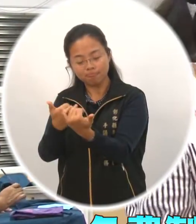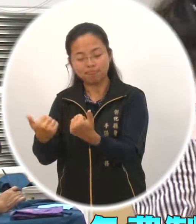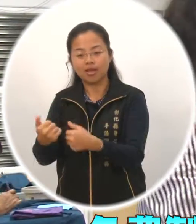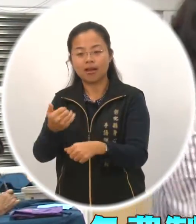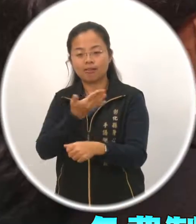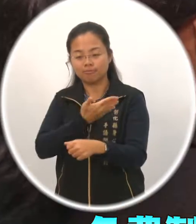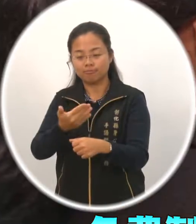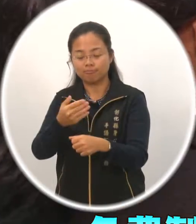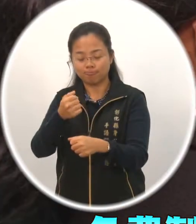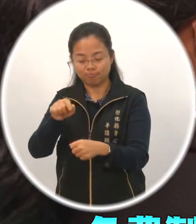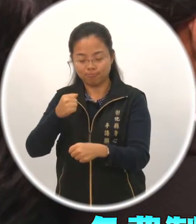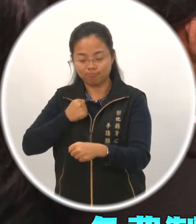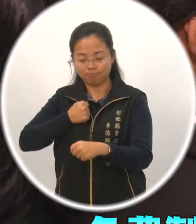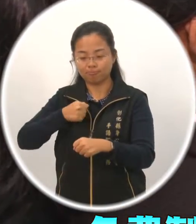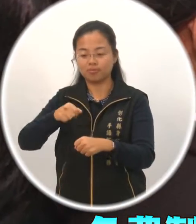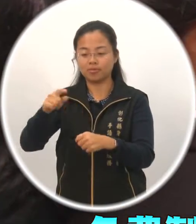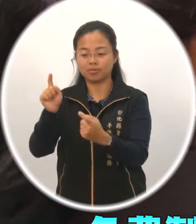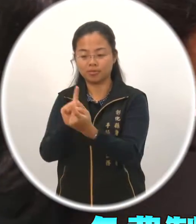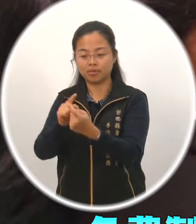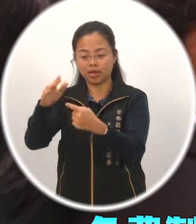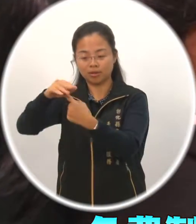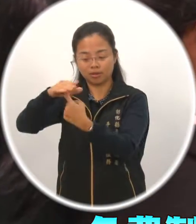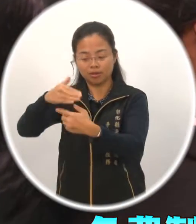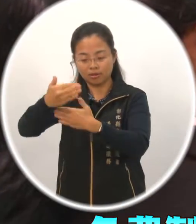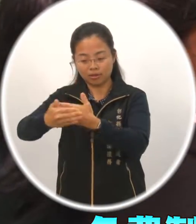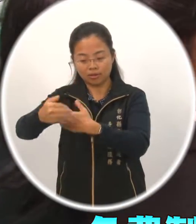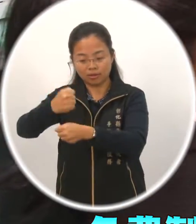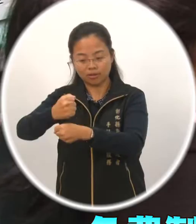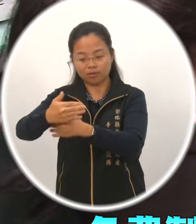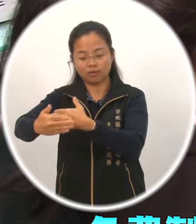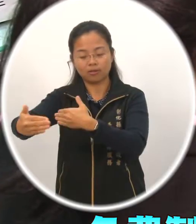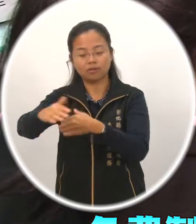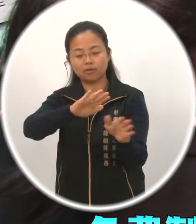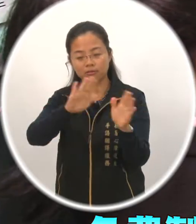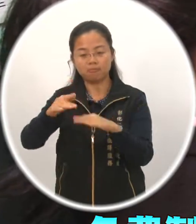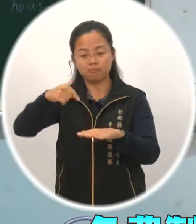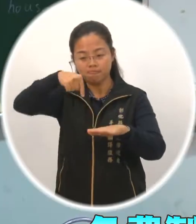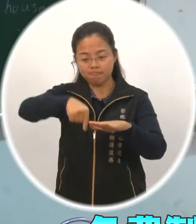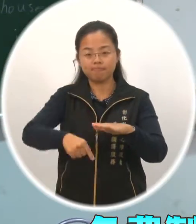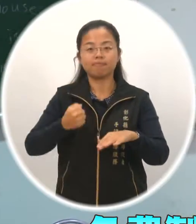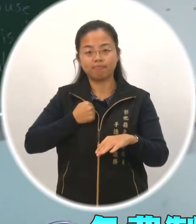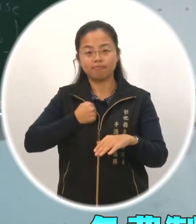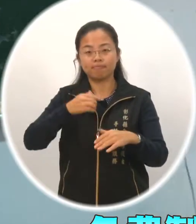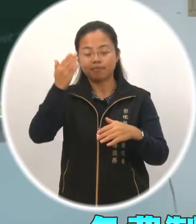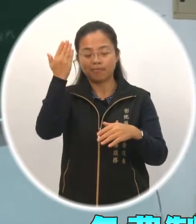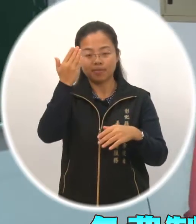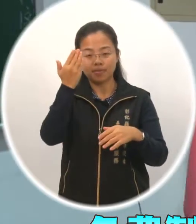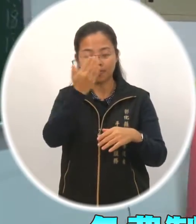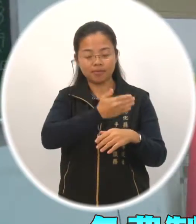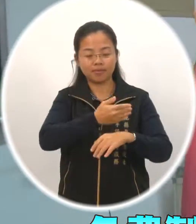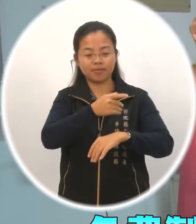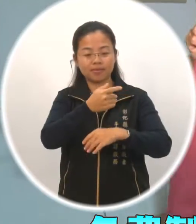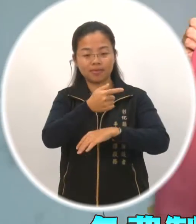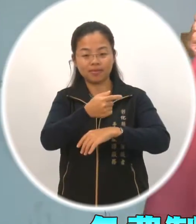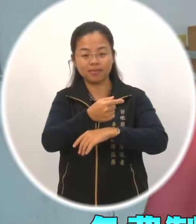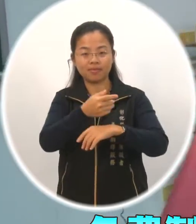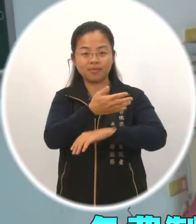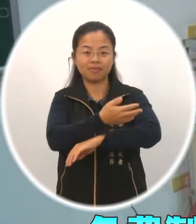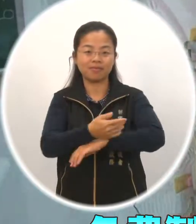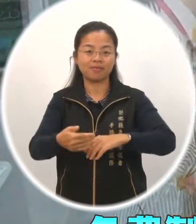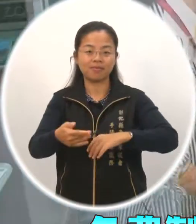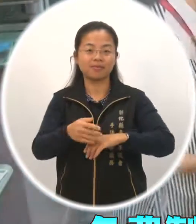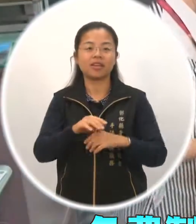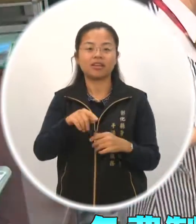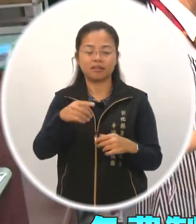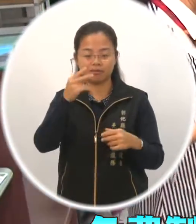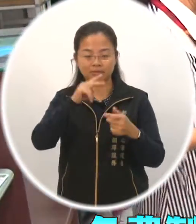伞文化，并对传统地方产业有更深入的认识，美港西社大增加免费课